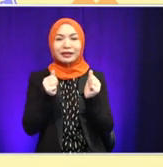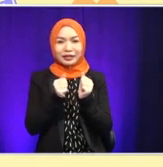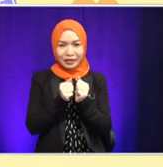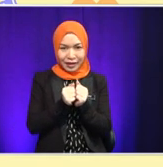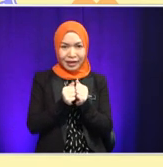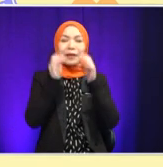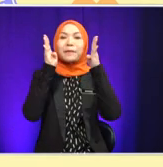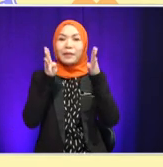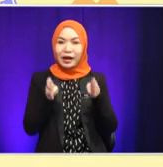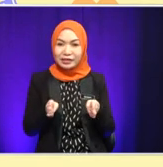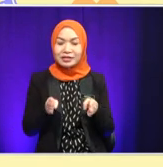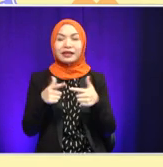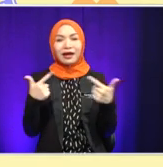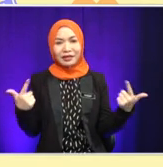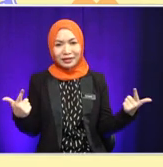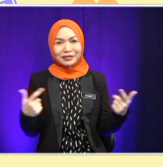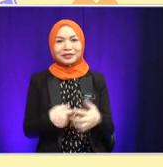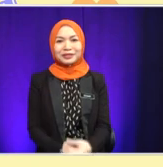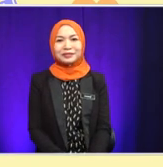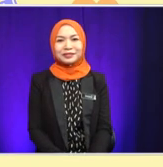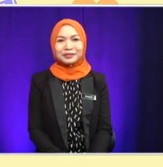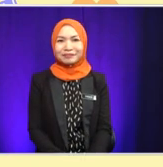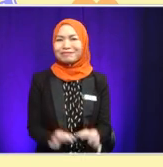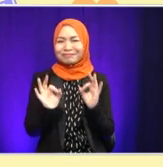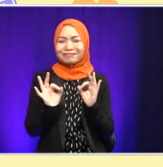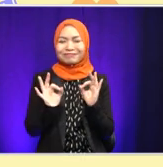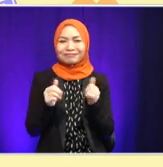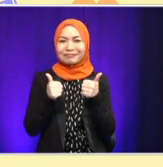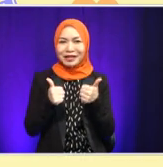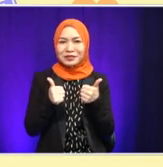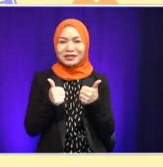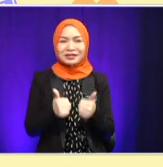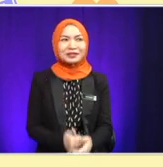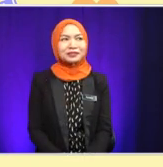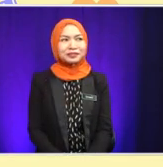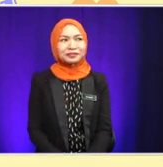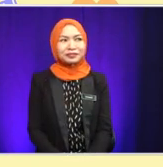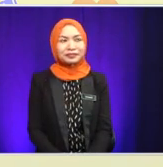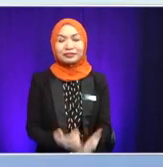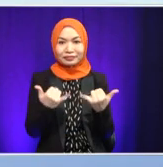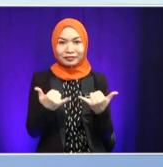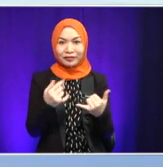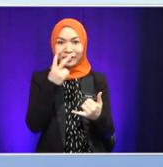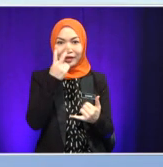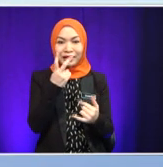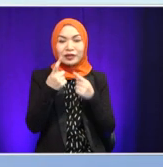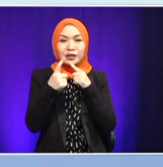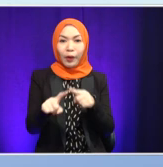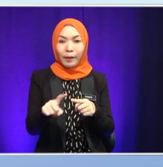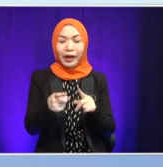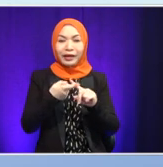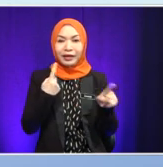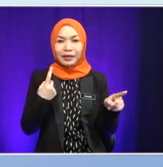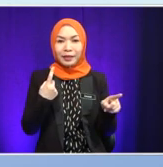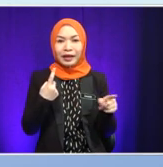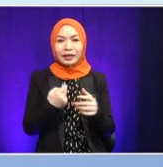dengan berbagai kaum oke bagus kita tengok jawabannya beberapa jawaban yang boleh